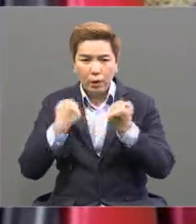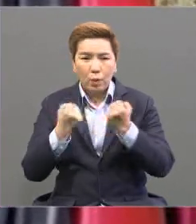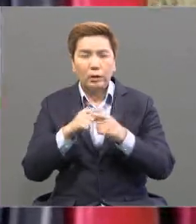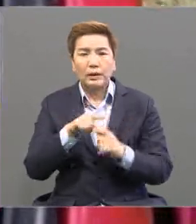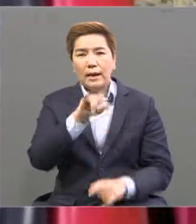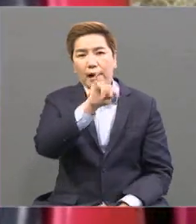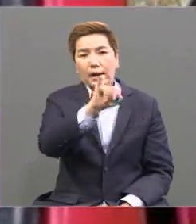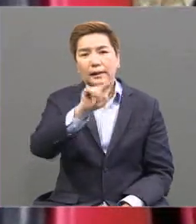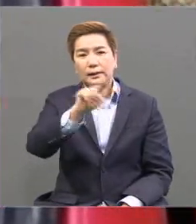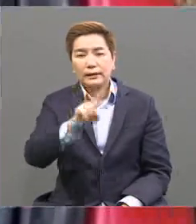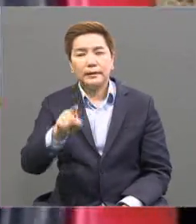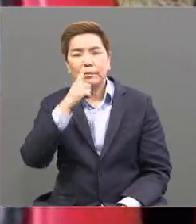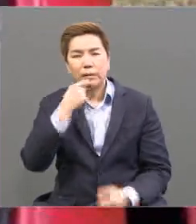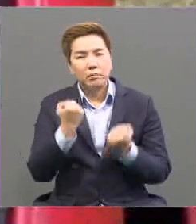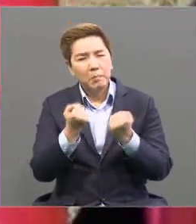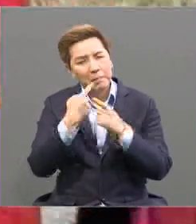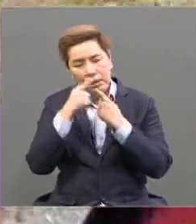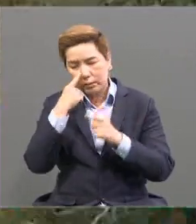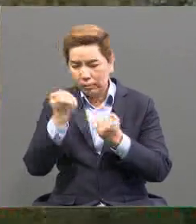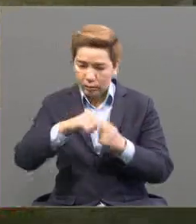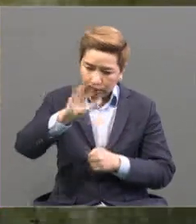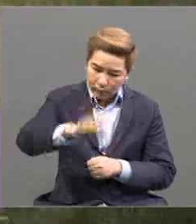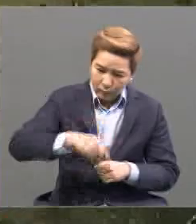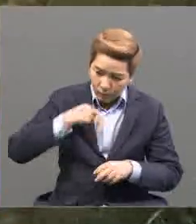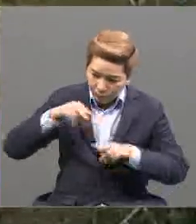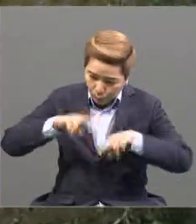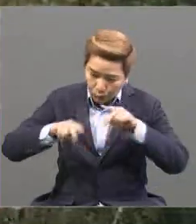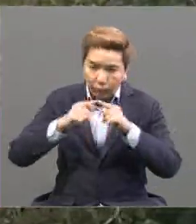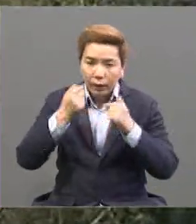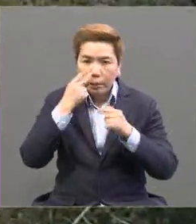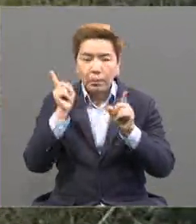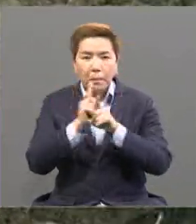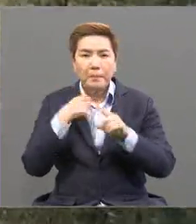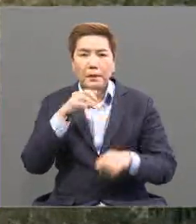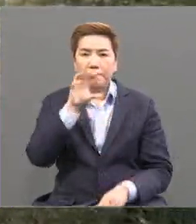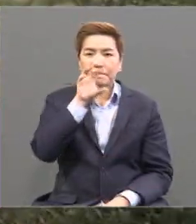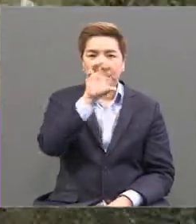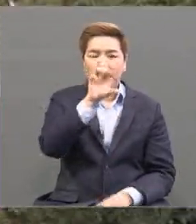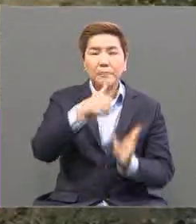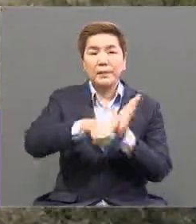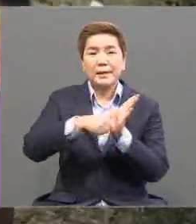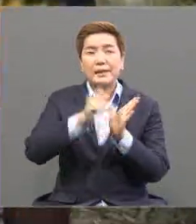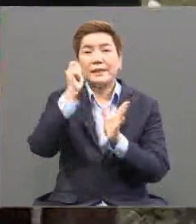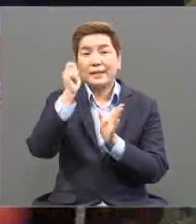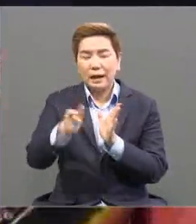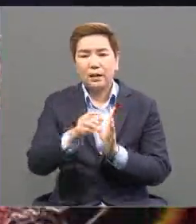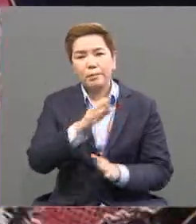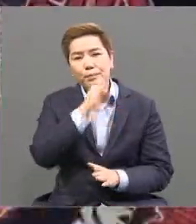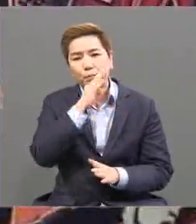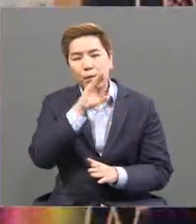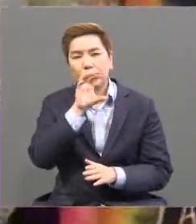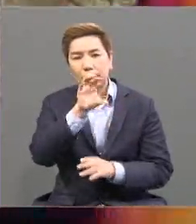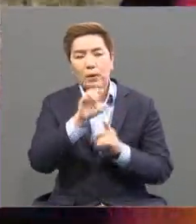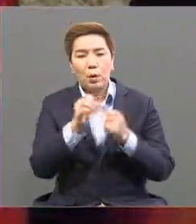ต์ยี่ห้ออีซูซุสีแดงดูมีพิรุธนะคะก็เลยสั่งให้หยุดรถเพื่อตรวจสอบพบป้ายเครื่องหมายแสดงการชำระภาษีมีการปลอมแปล